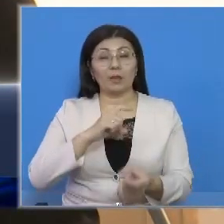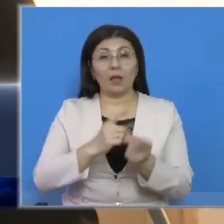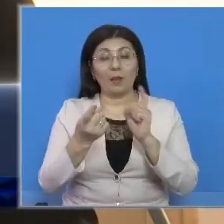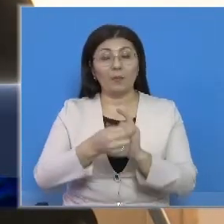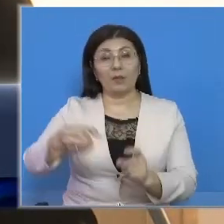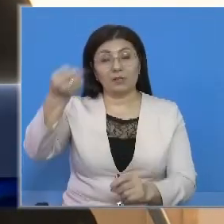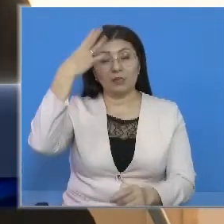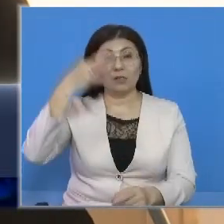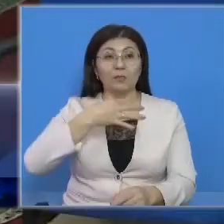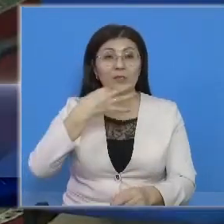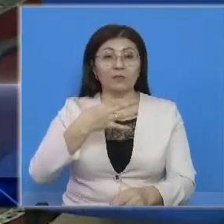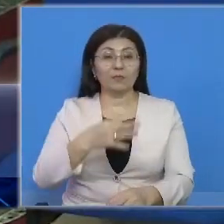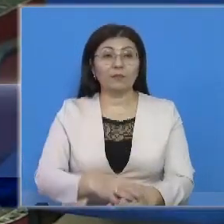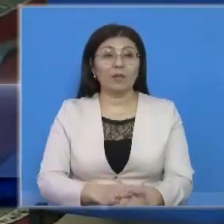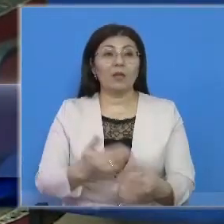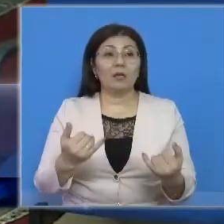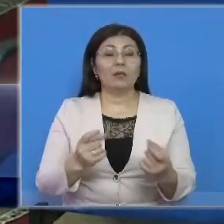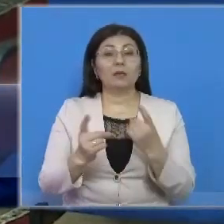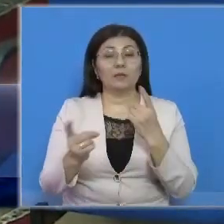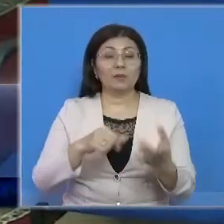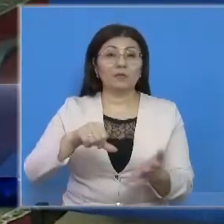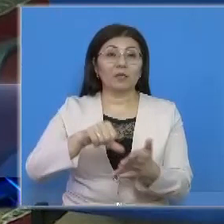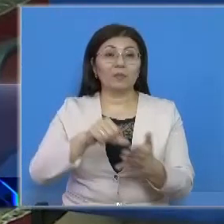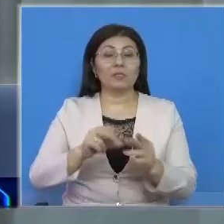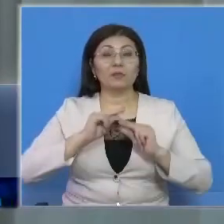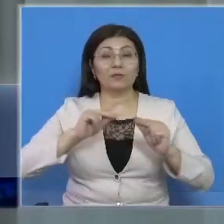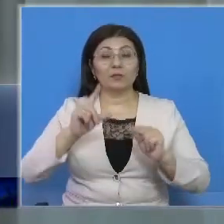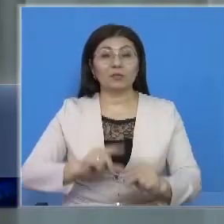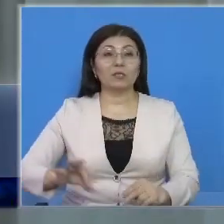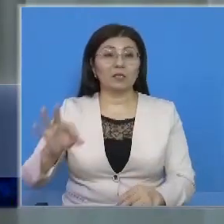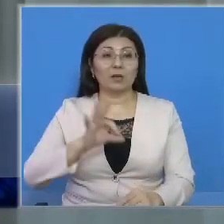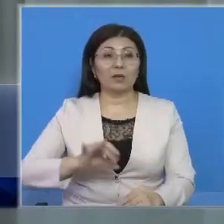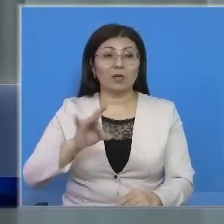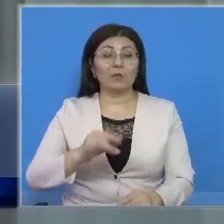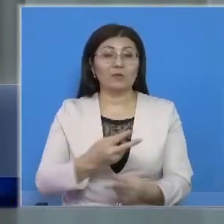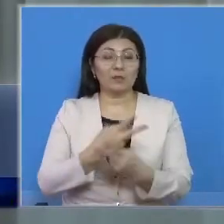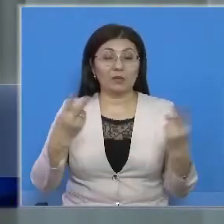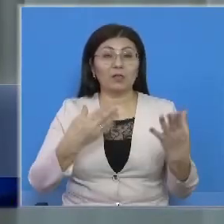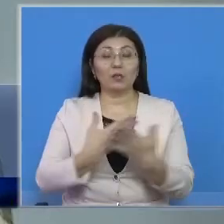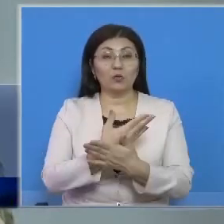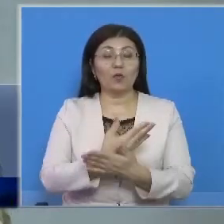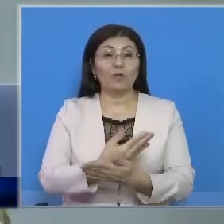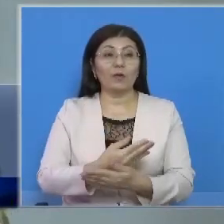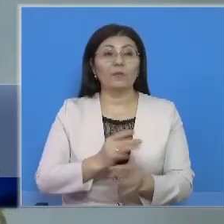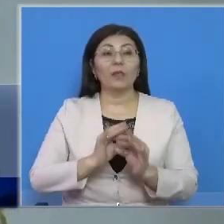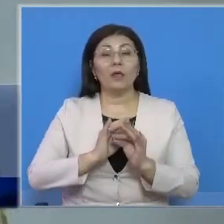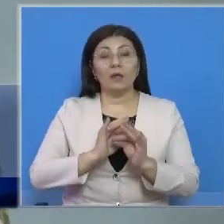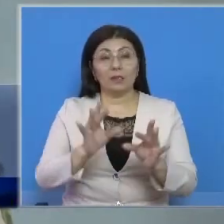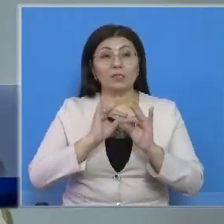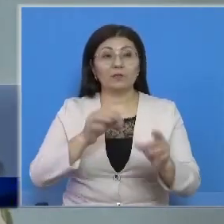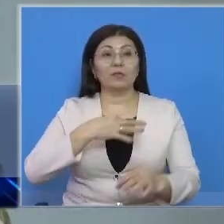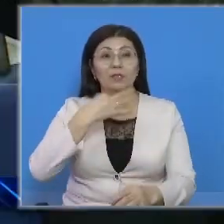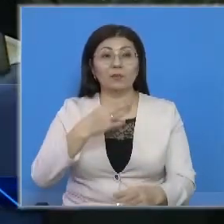опытом представить новые идеи на семинар были приглашены учителя из районов они также осваивали новые методы и делились опытом